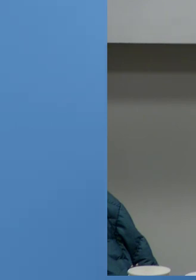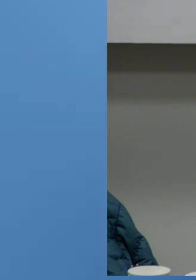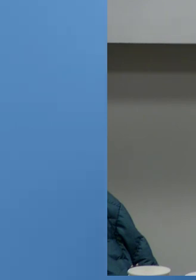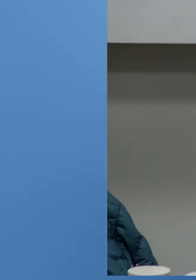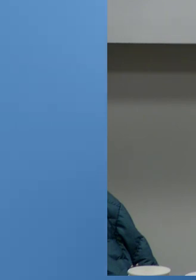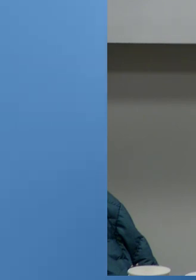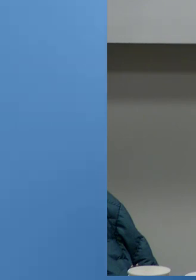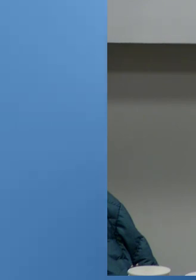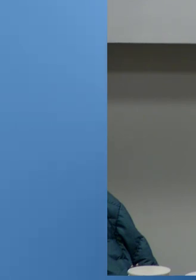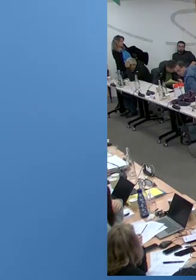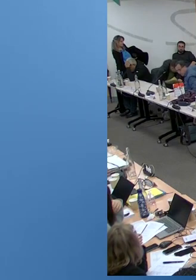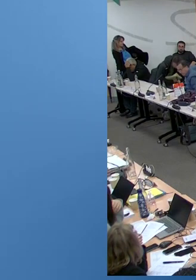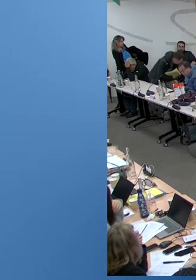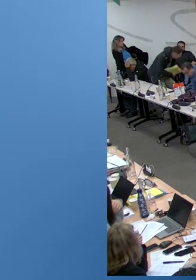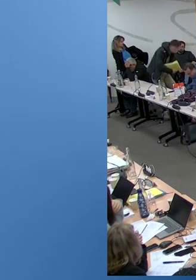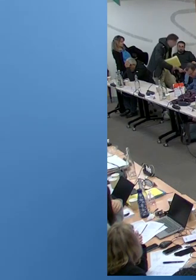s'en